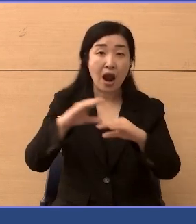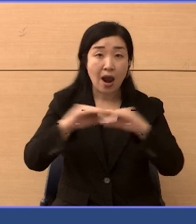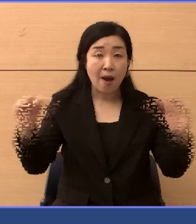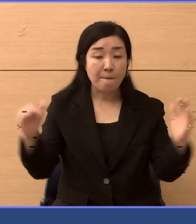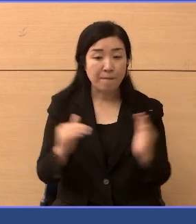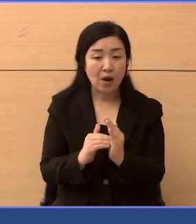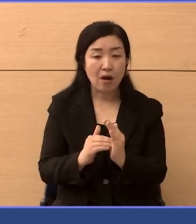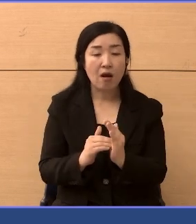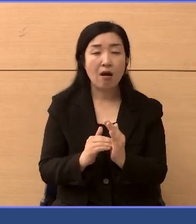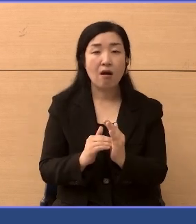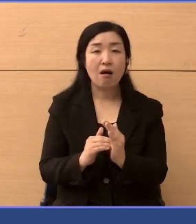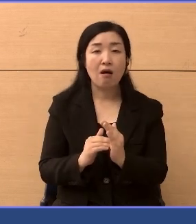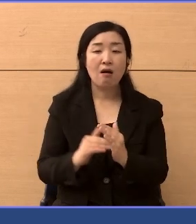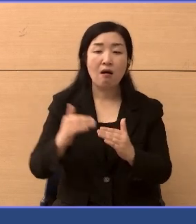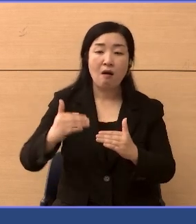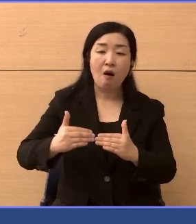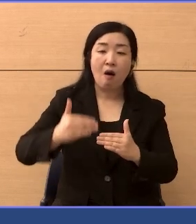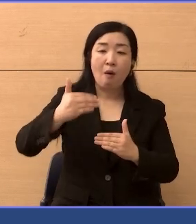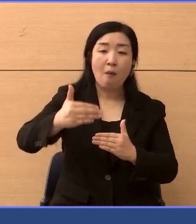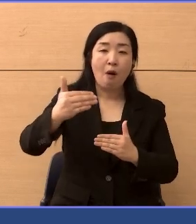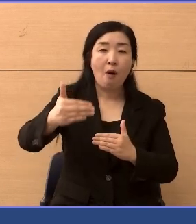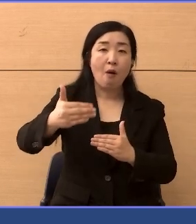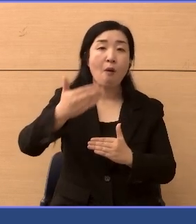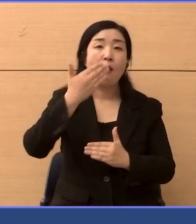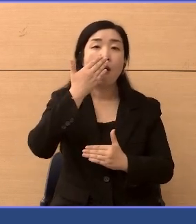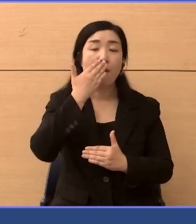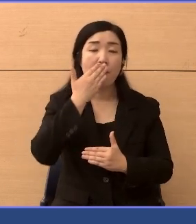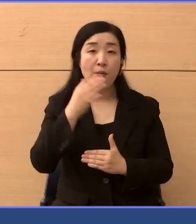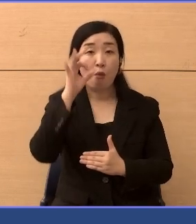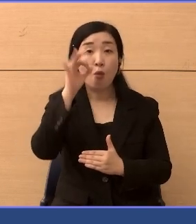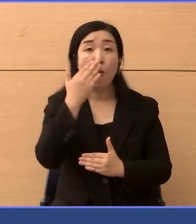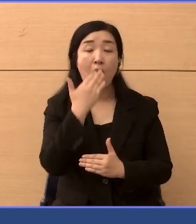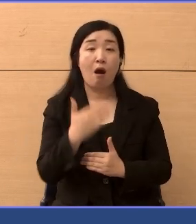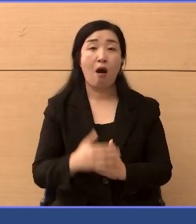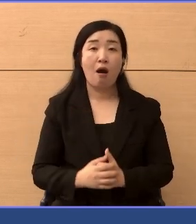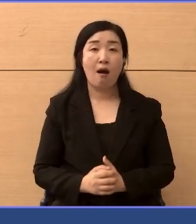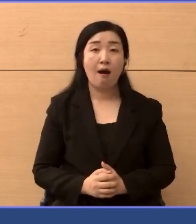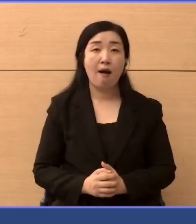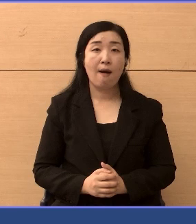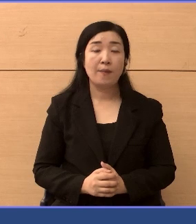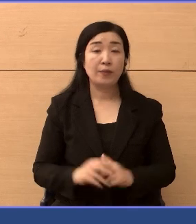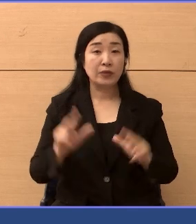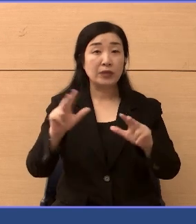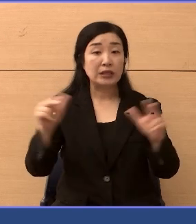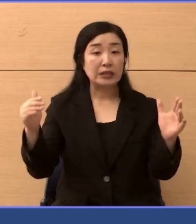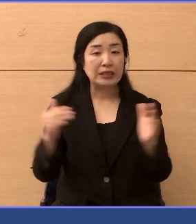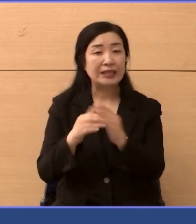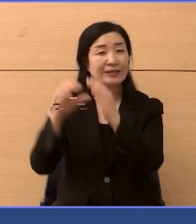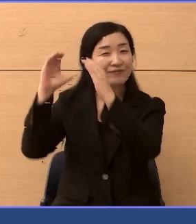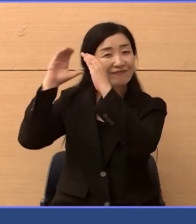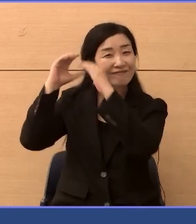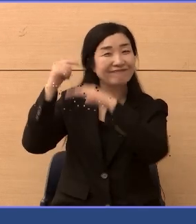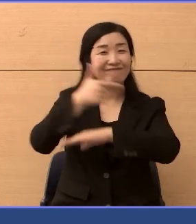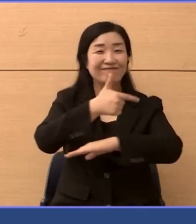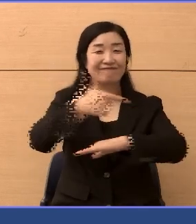things. 비범한 일을 하는 것을 너무나도 Thank you 많이 볼 so 수 much 있었기 for your 때문입니다. attention, and I think we now 지금까지 have some 들어주셔서